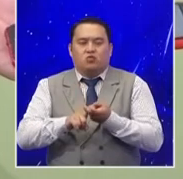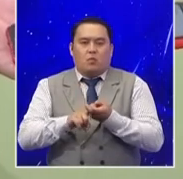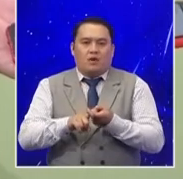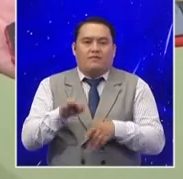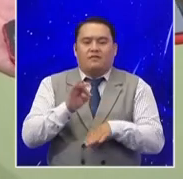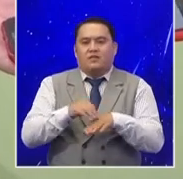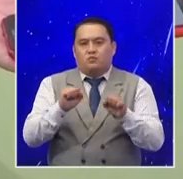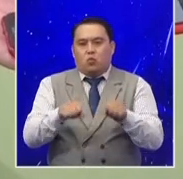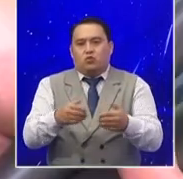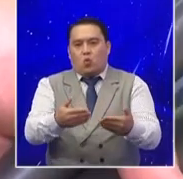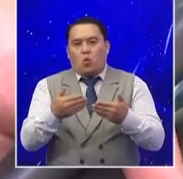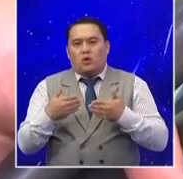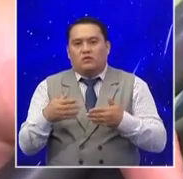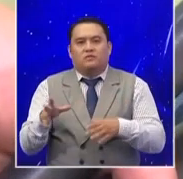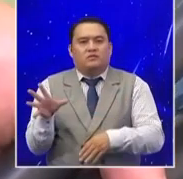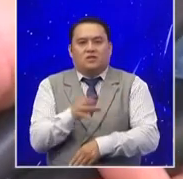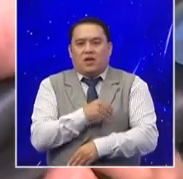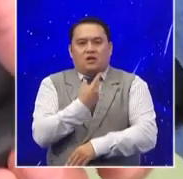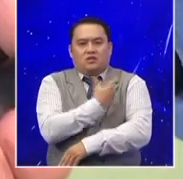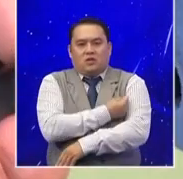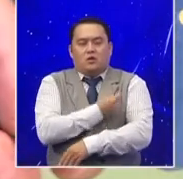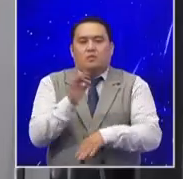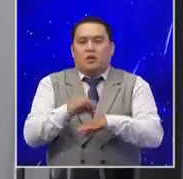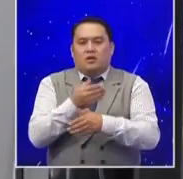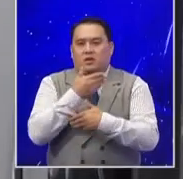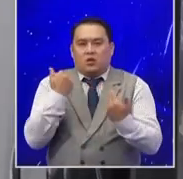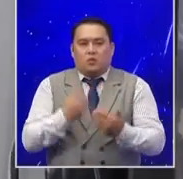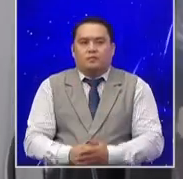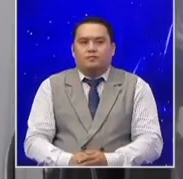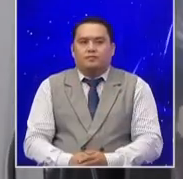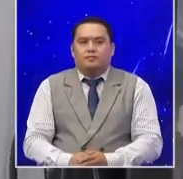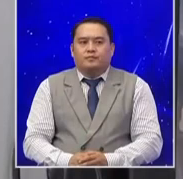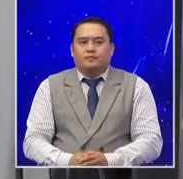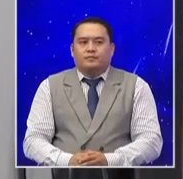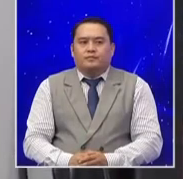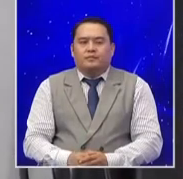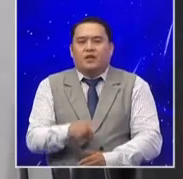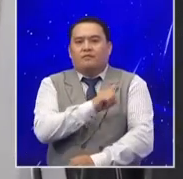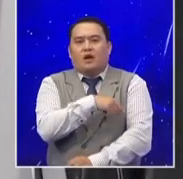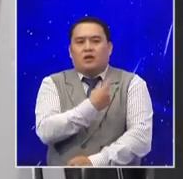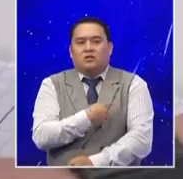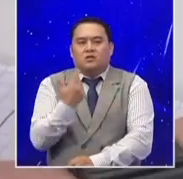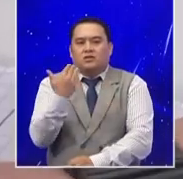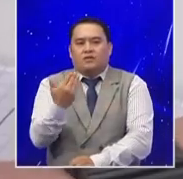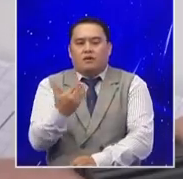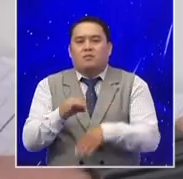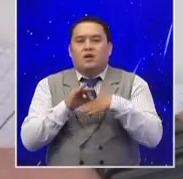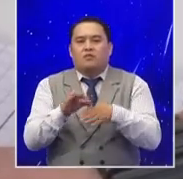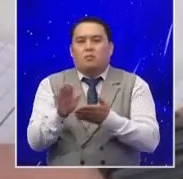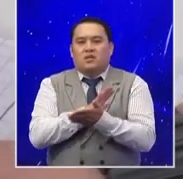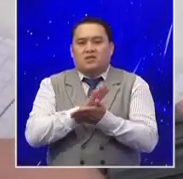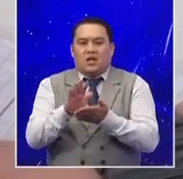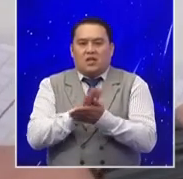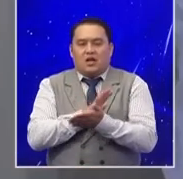прочим заболеваниям. У нас в семье все ставят вакцину, и никто не болеет. В числе первых, кто сделал прививки, врачи. Для них вакцинация проводится